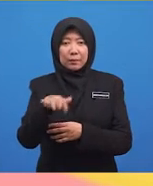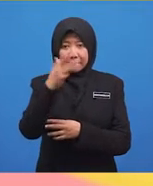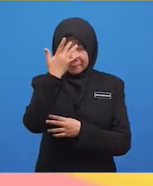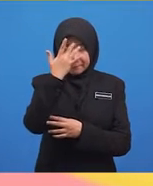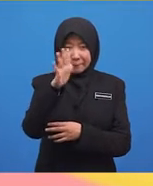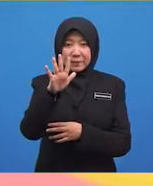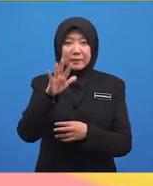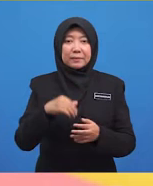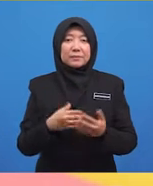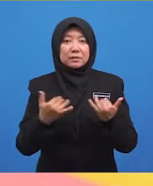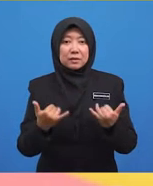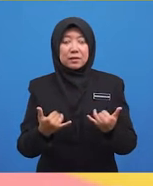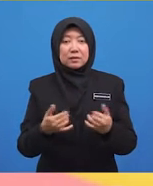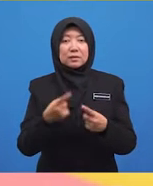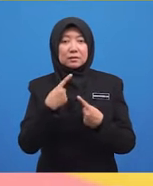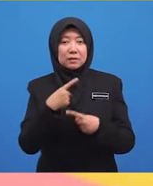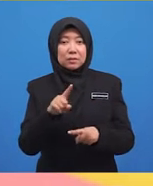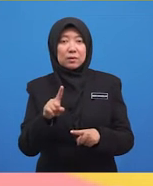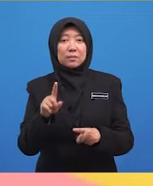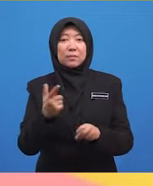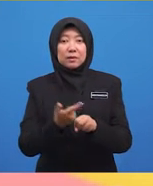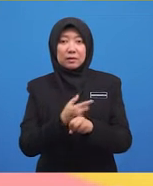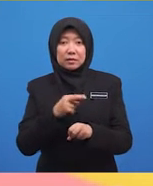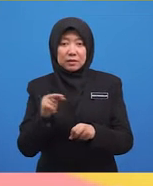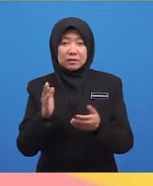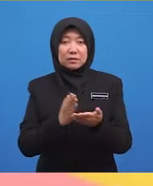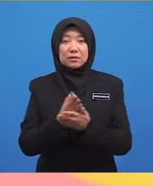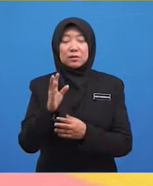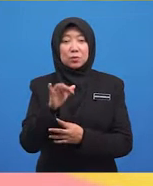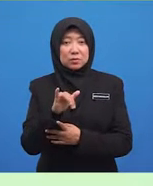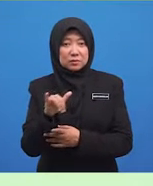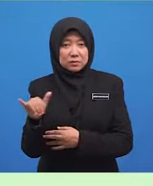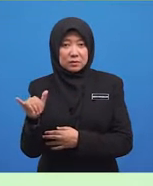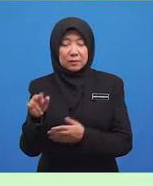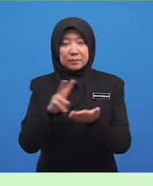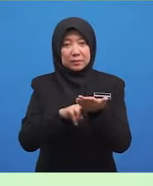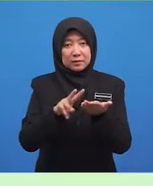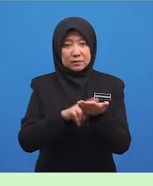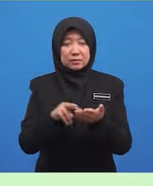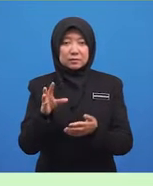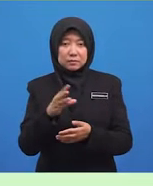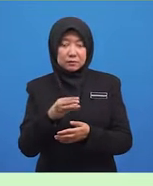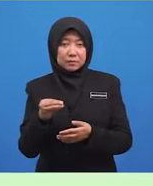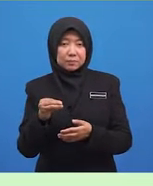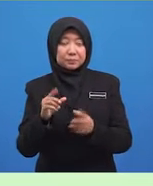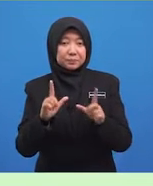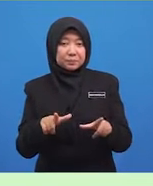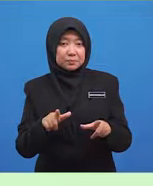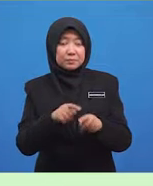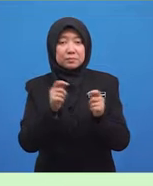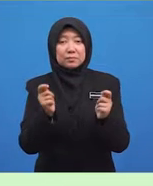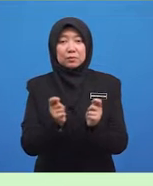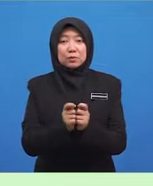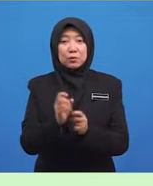Sekarang, kita jawab latihan seterusnya. Baca dan isikan